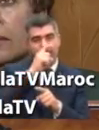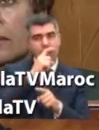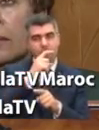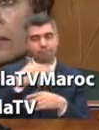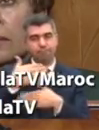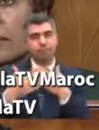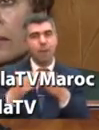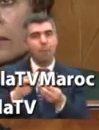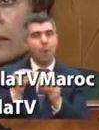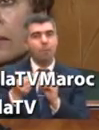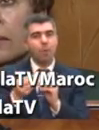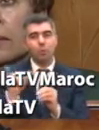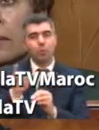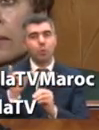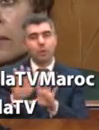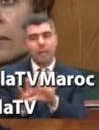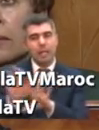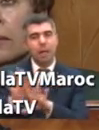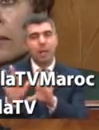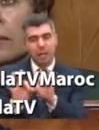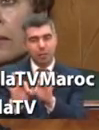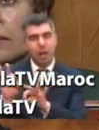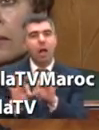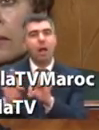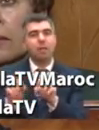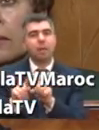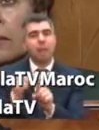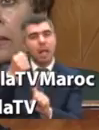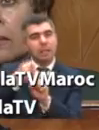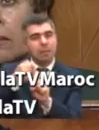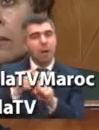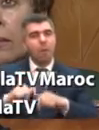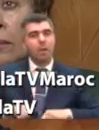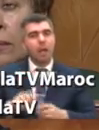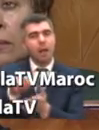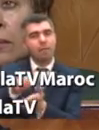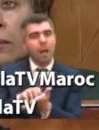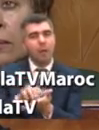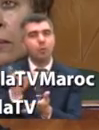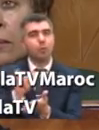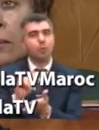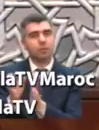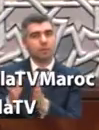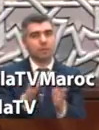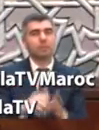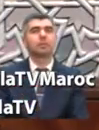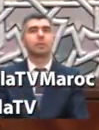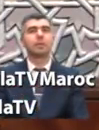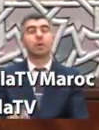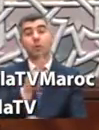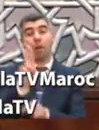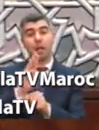الفلاحي ككل، ما هي التدابير والإجراءات التي تقوم بها الوزارة لتفادي هذه الانعكاسات، وشكرا. السؤال